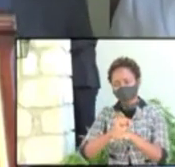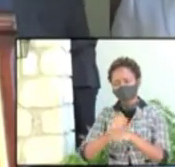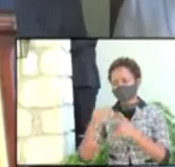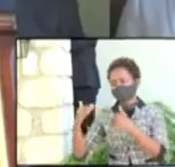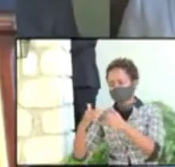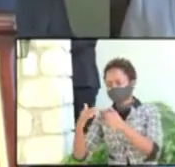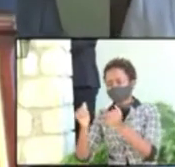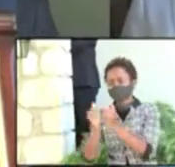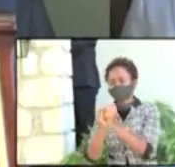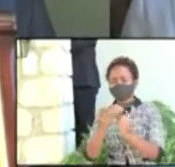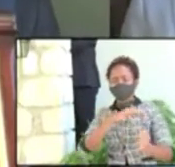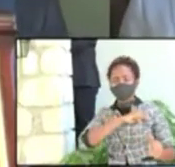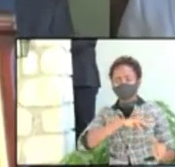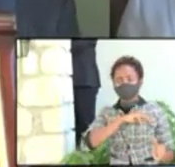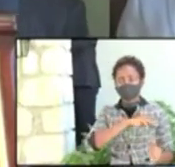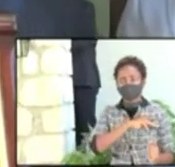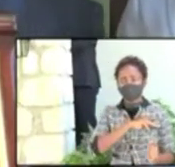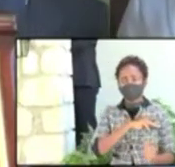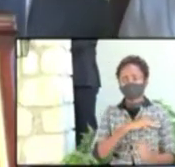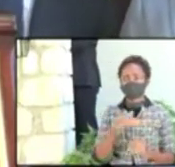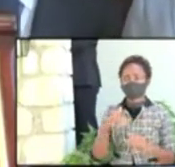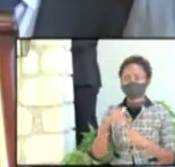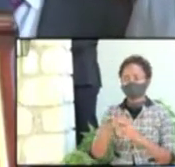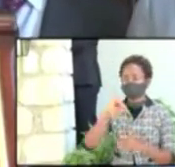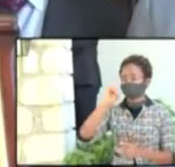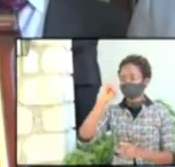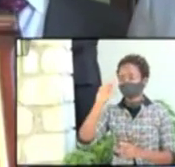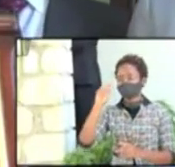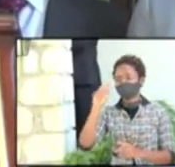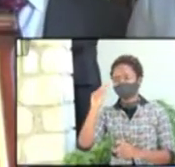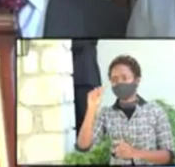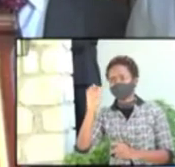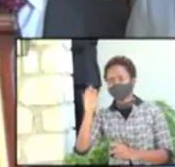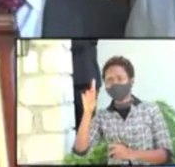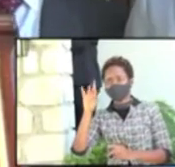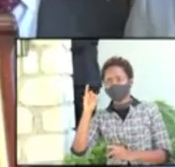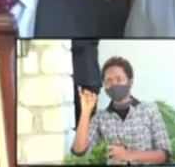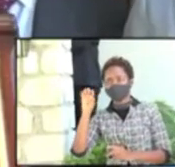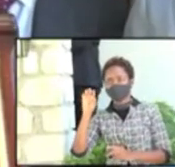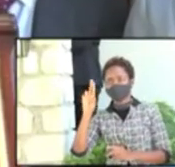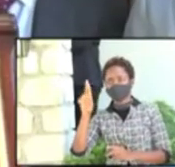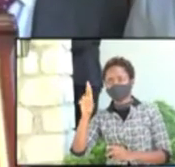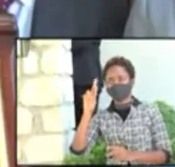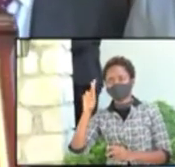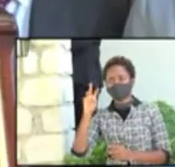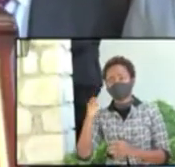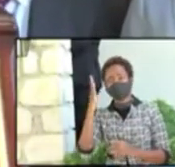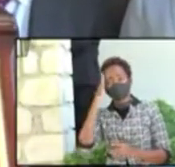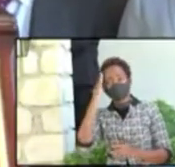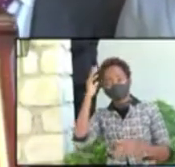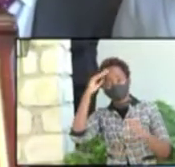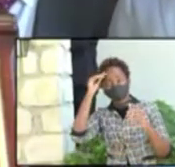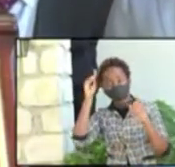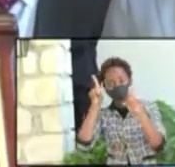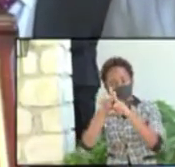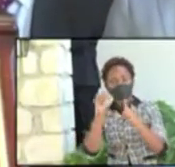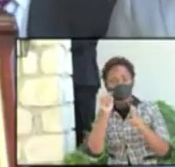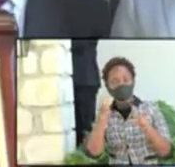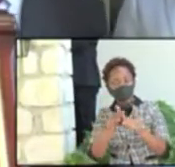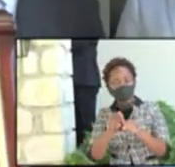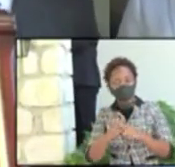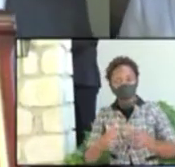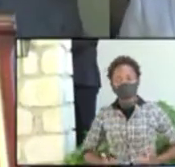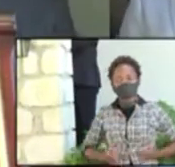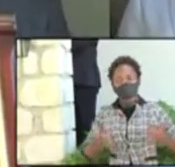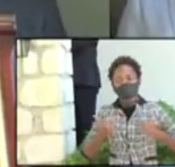avec le ministre intérieur qui là, parce que moi connais que frère nous action nous yo qui vivent dans la